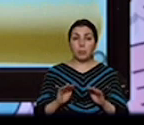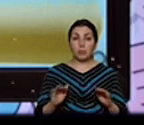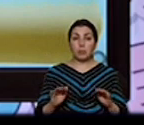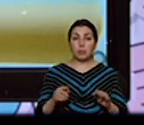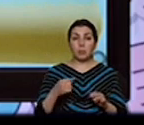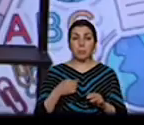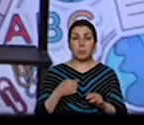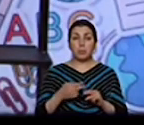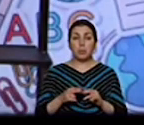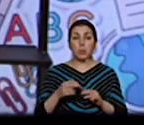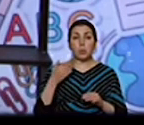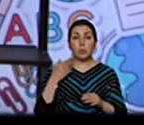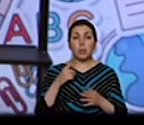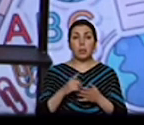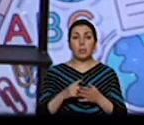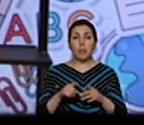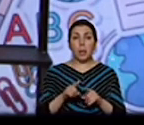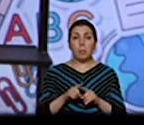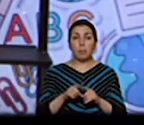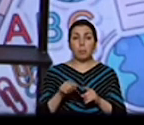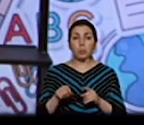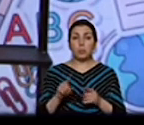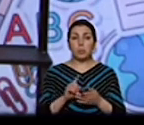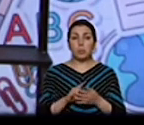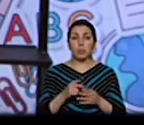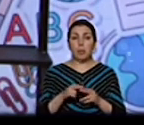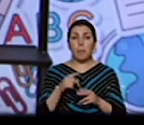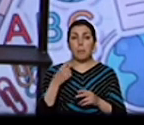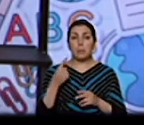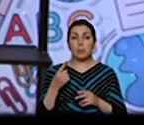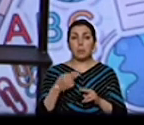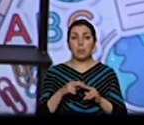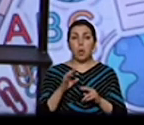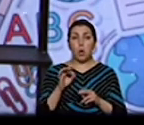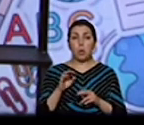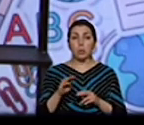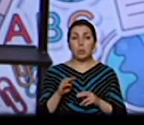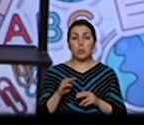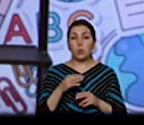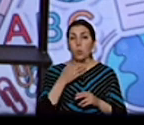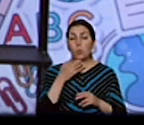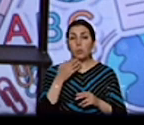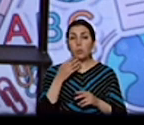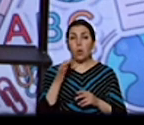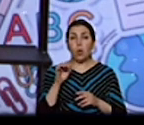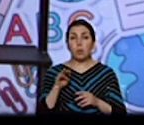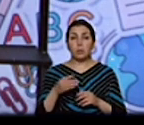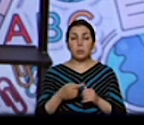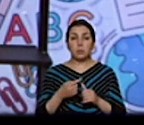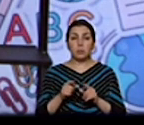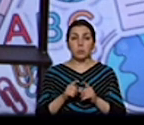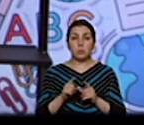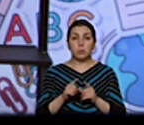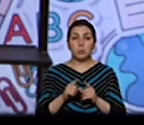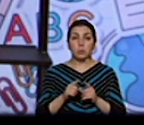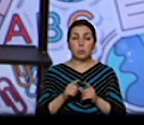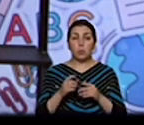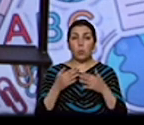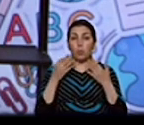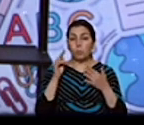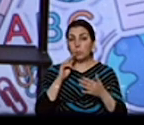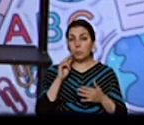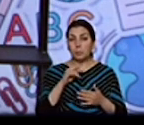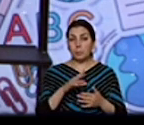Bolajonlar, mana biz o'tgan darsda ham, bu darsda ham birlikdagi otlardan ko'plikdagi otlarni hosil qilishni